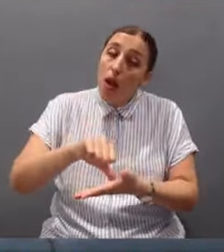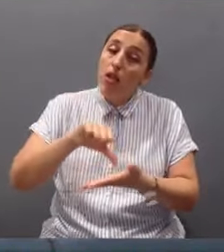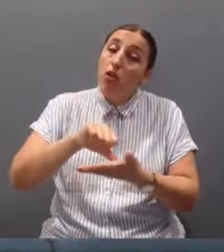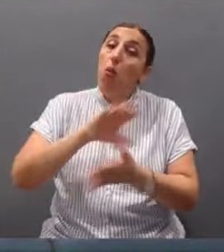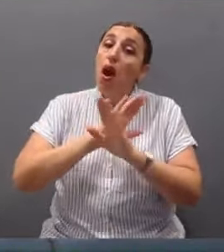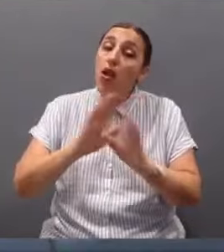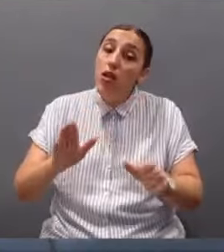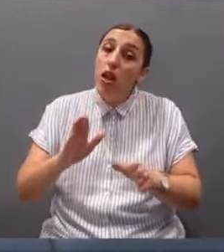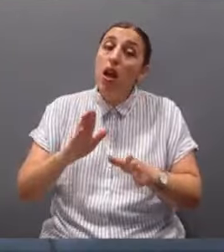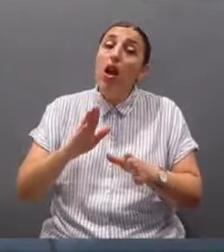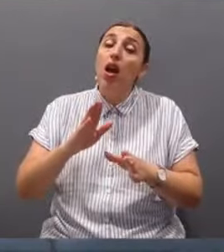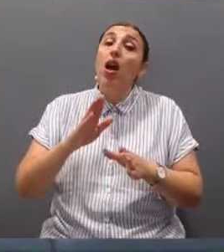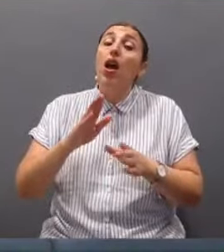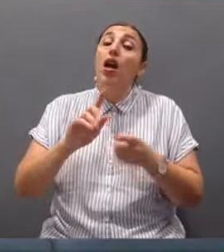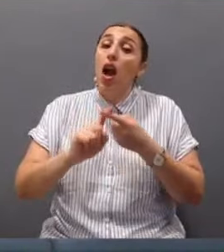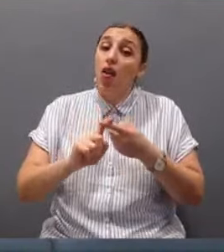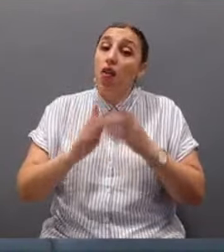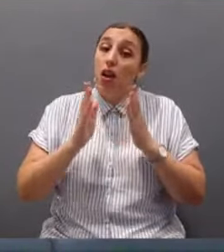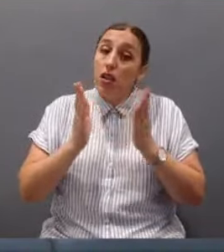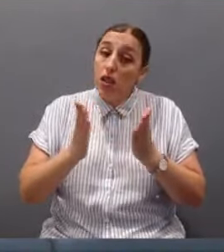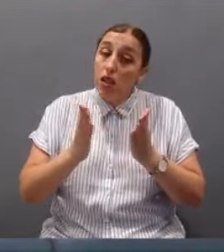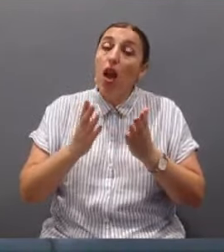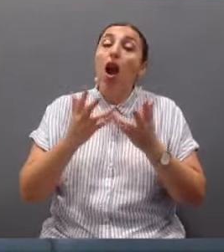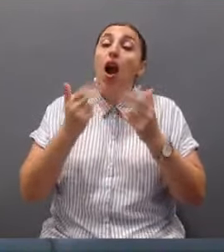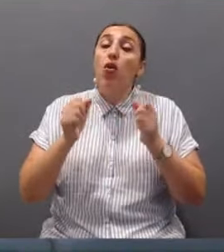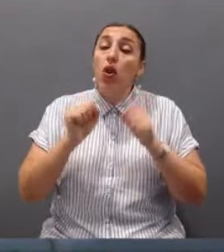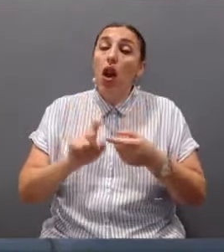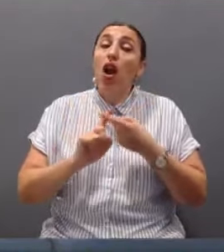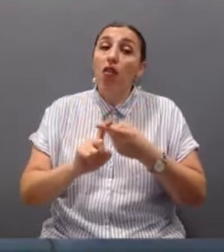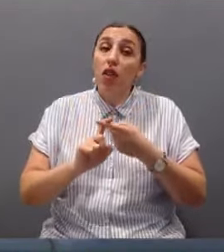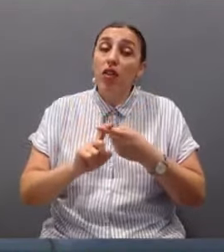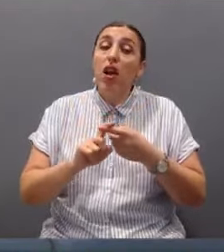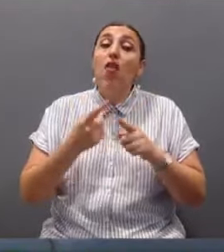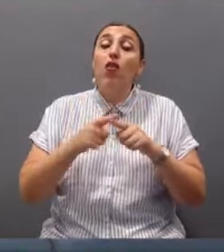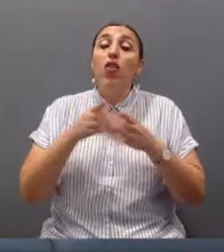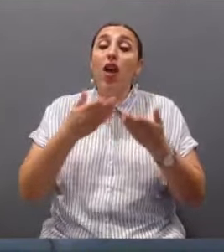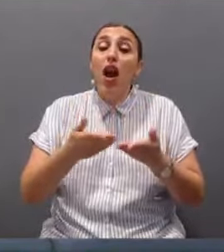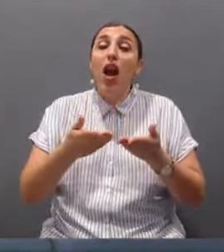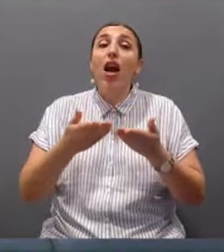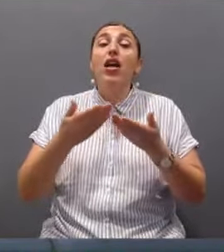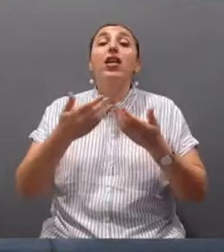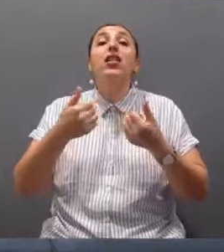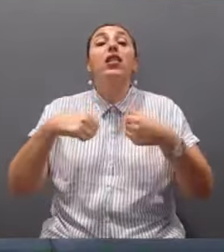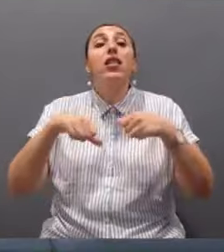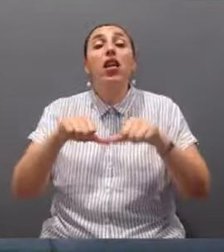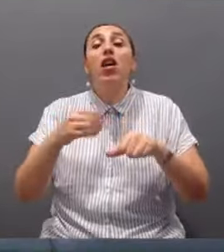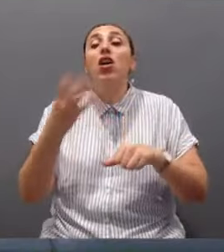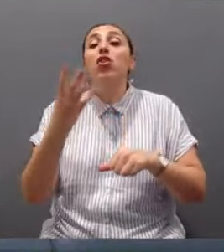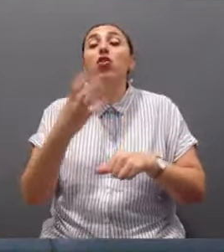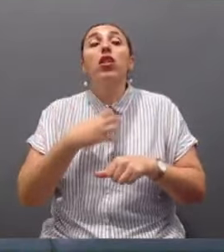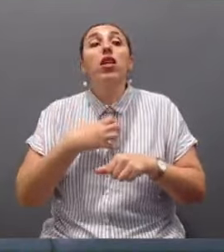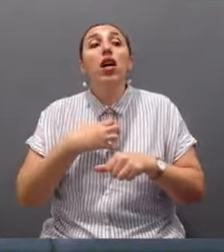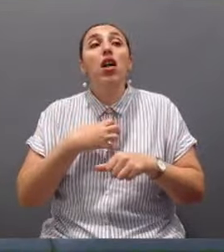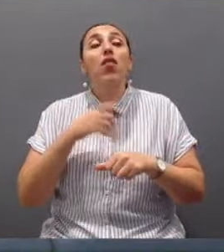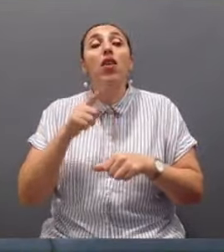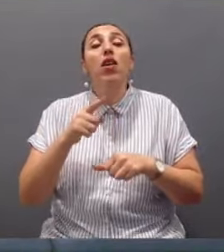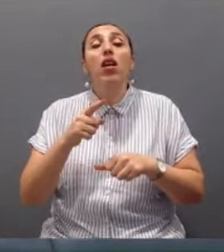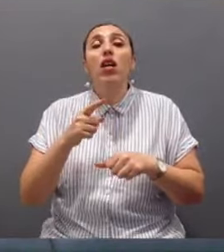կարող է կախված լինել այս համակարգից, այո, կարող է, որտեվ այս համակարգը, ինչպես ես նշեցի, 4-րդ հիմնավորման մեջ հանգեց